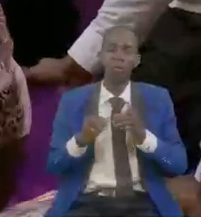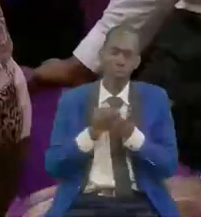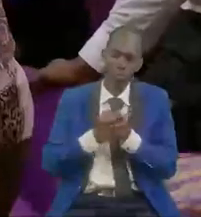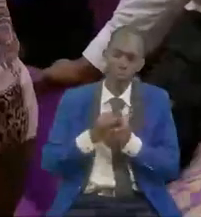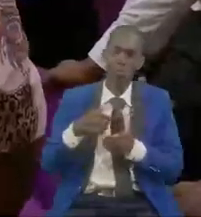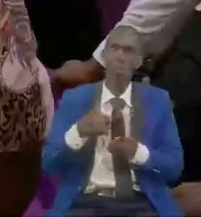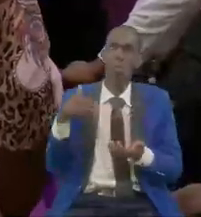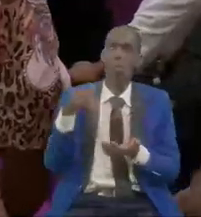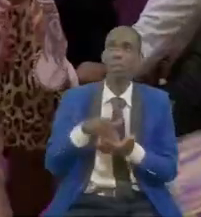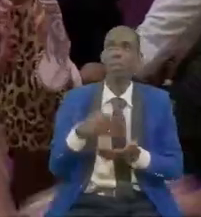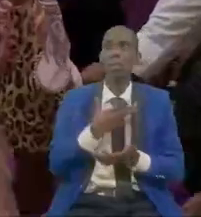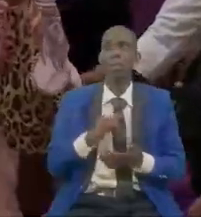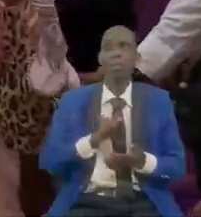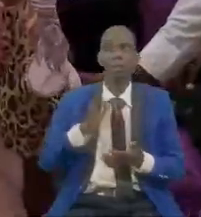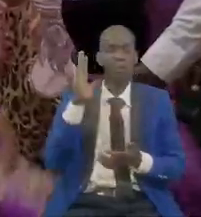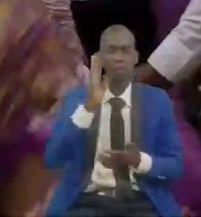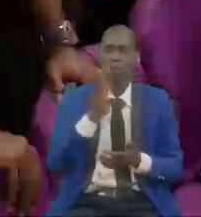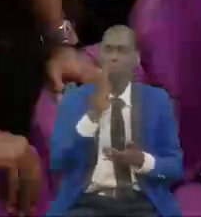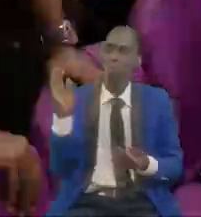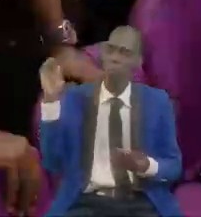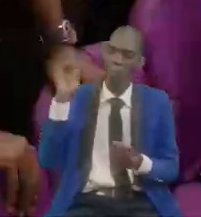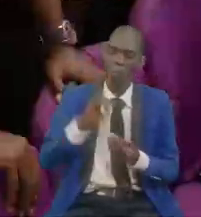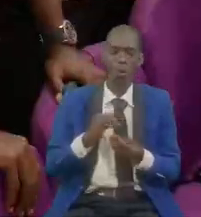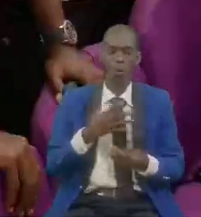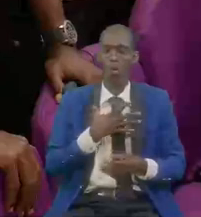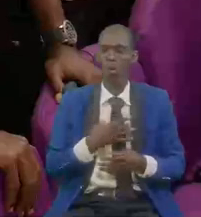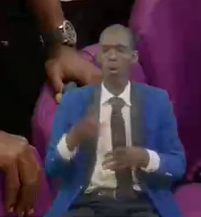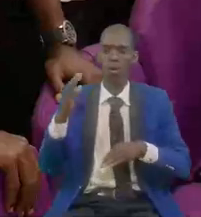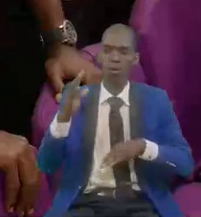touche-moi, et je serai plus blanc que la neige. Parle au Seigneur.